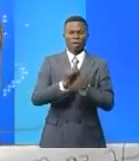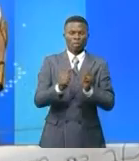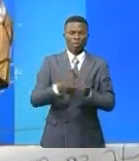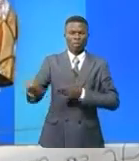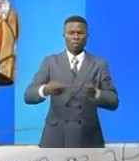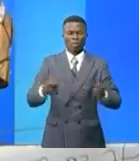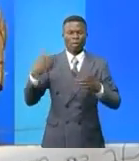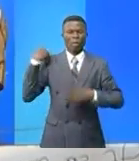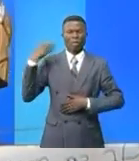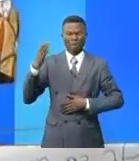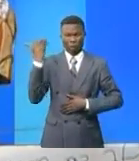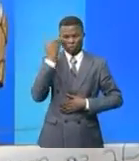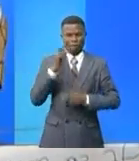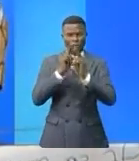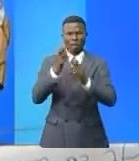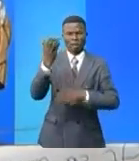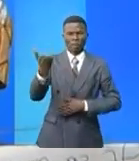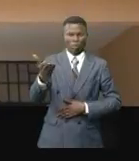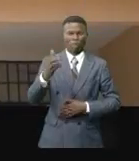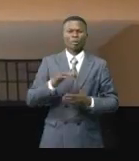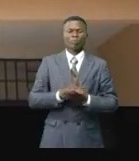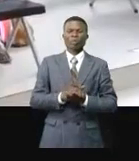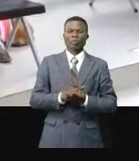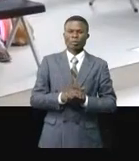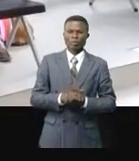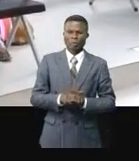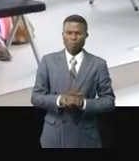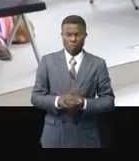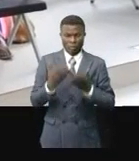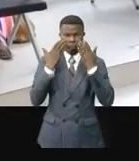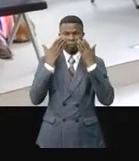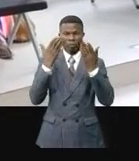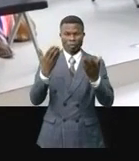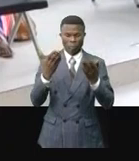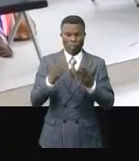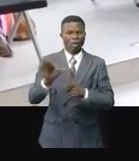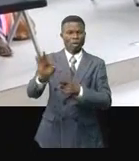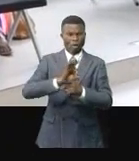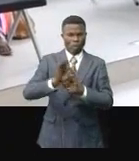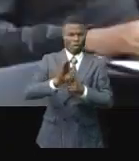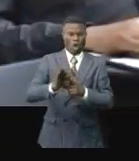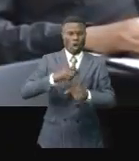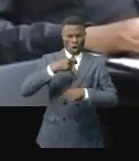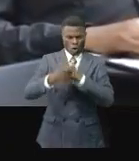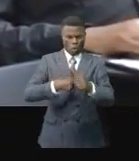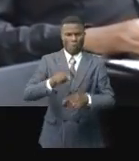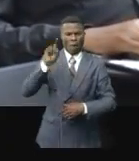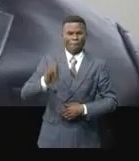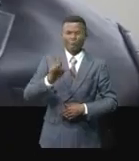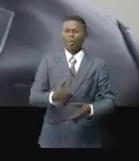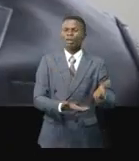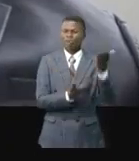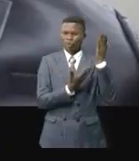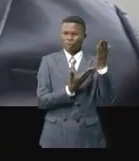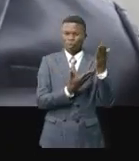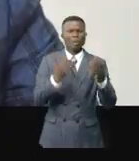et public. Gustave Chimbumbu nous en parle. Voilà une formation qui vient répondre à un besoin permanent